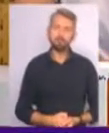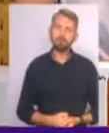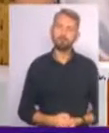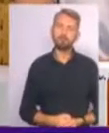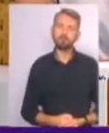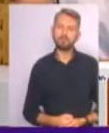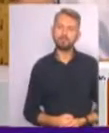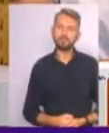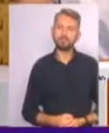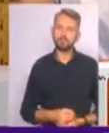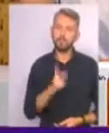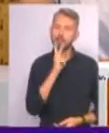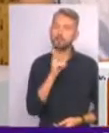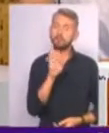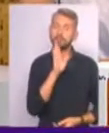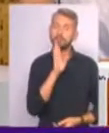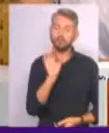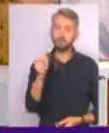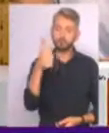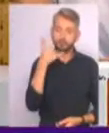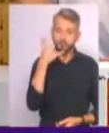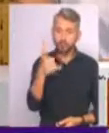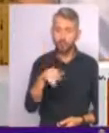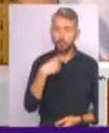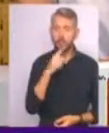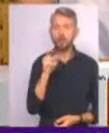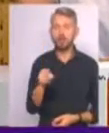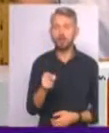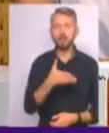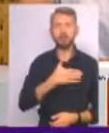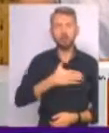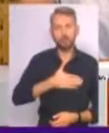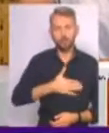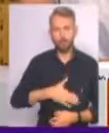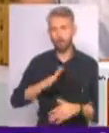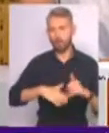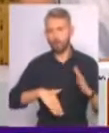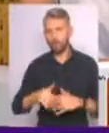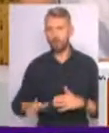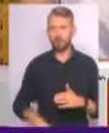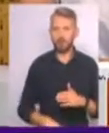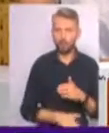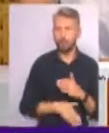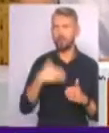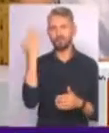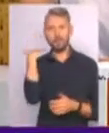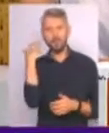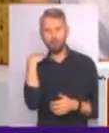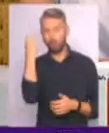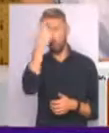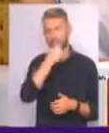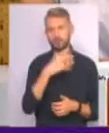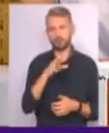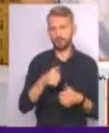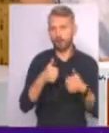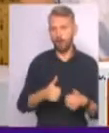от глядачка перша, яка телефонувала, вона говорила про те, що вона задоволена руками, ногами, спиною, обличчям і так далі, незадоволена